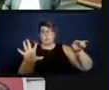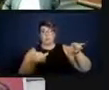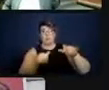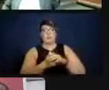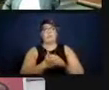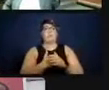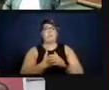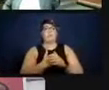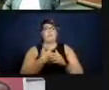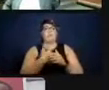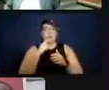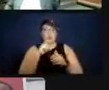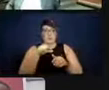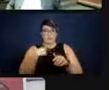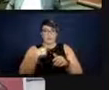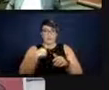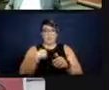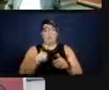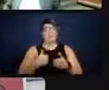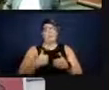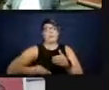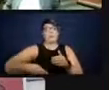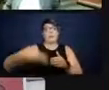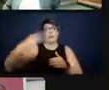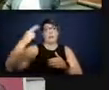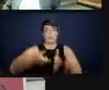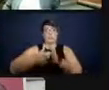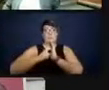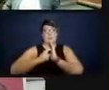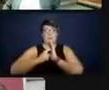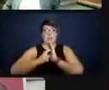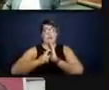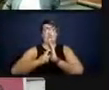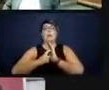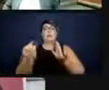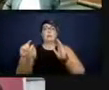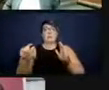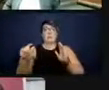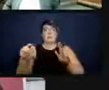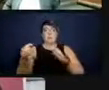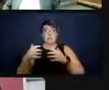kubwa, tunahitaji idadi kubwa ya wafanyakazi ambao